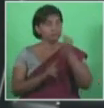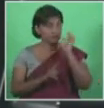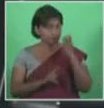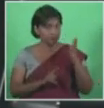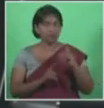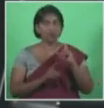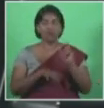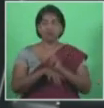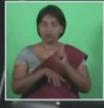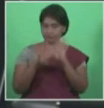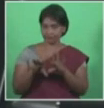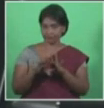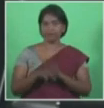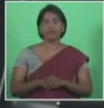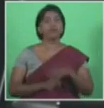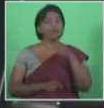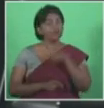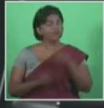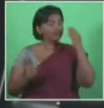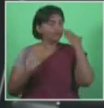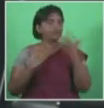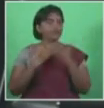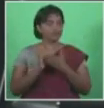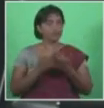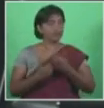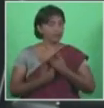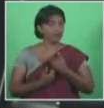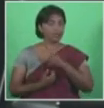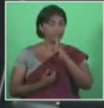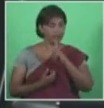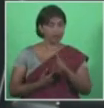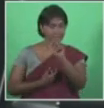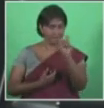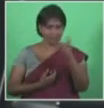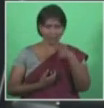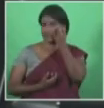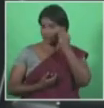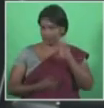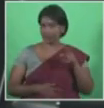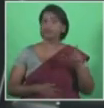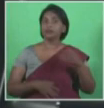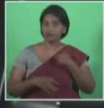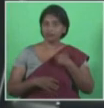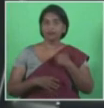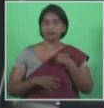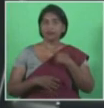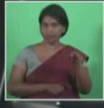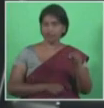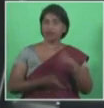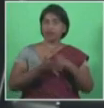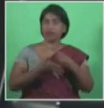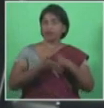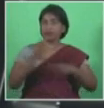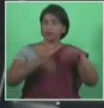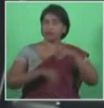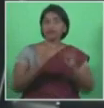සභාපතිතුමත් කොමසාරිස්වරුනුත් ඇවිල්ලා හිටියා. එතකොට මේ පිළිබඳව අපේ වචනය පිළිබඳව සැකයක් තියෙනවා නම් මම ඒගොල්ලන්ට උදවියට කිව්වා